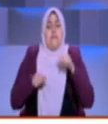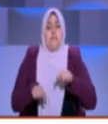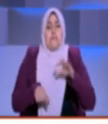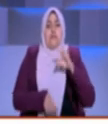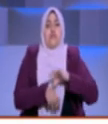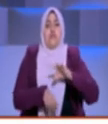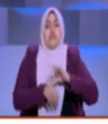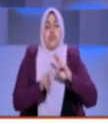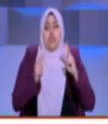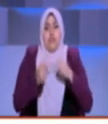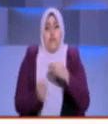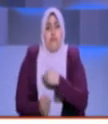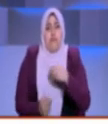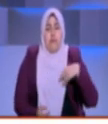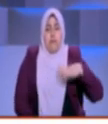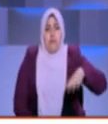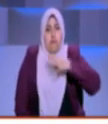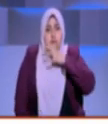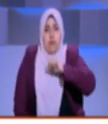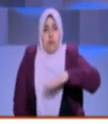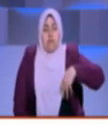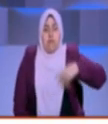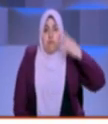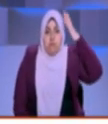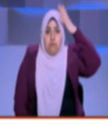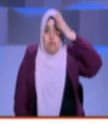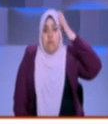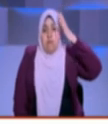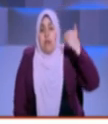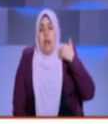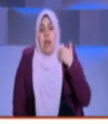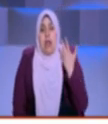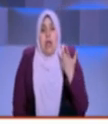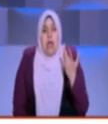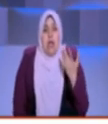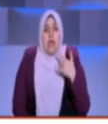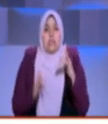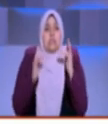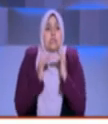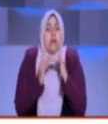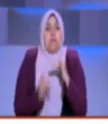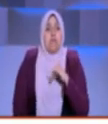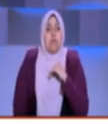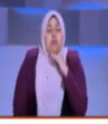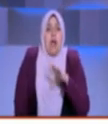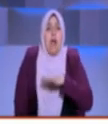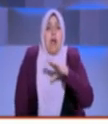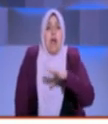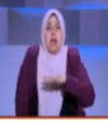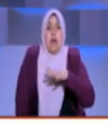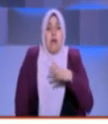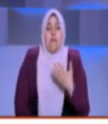كان يعني يخشون أو كانوا يخشون عدم وجود أثرة كافية، وإلا إن هذه